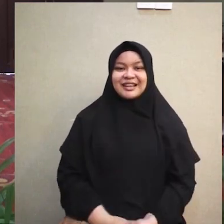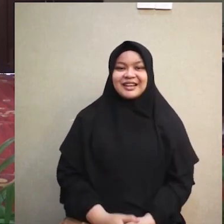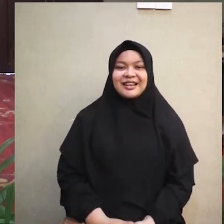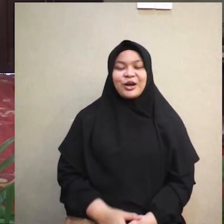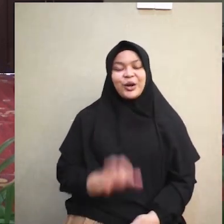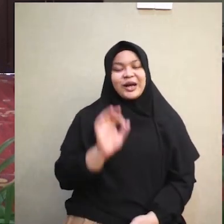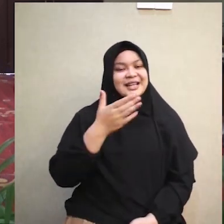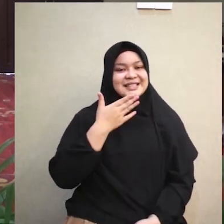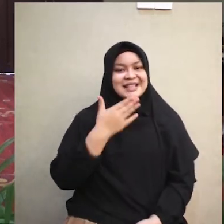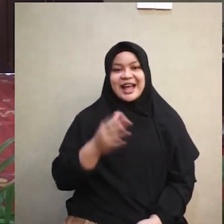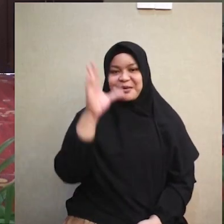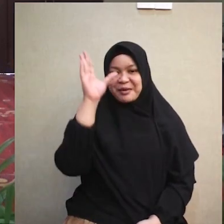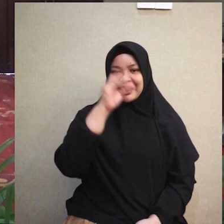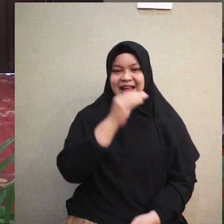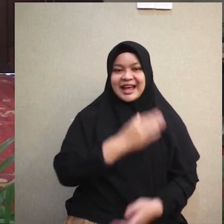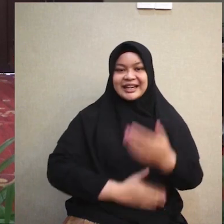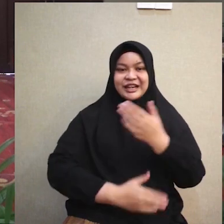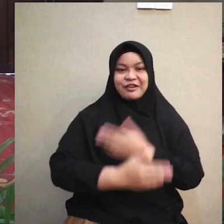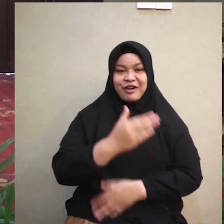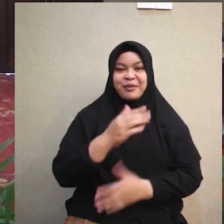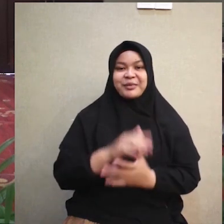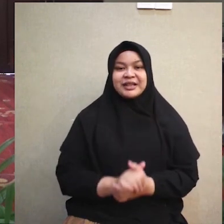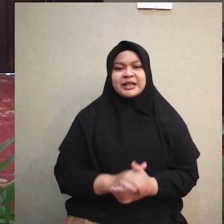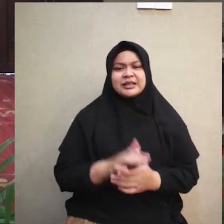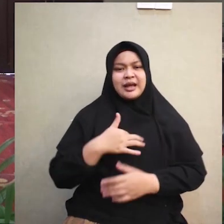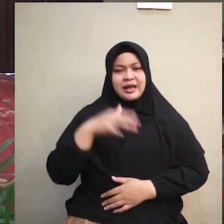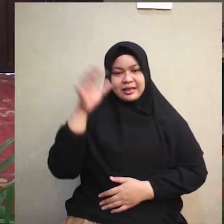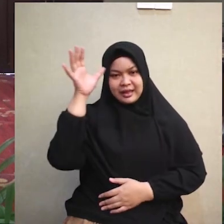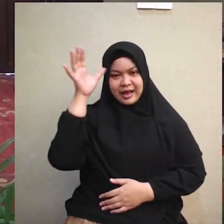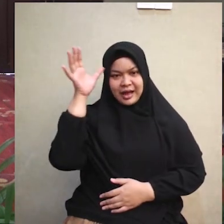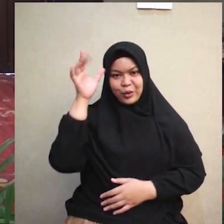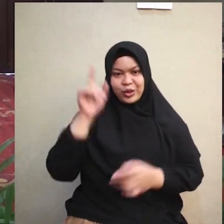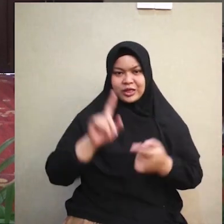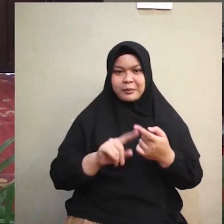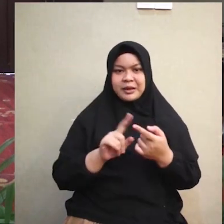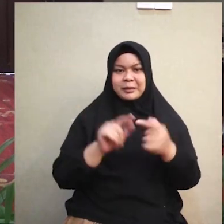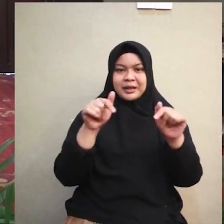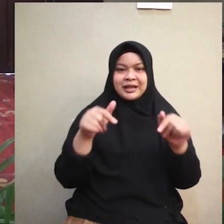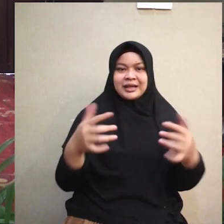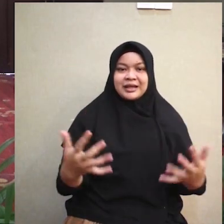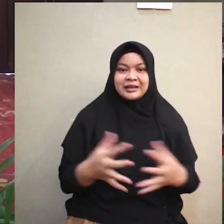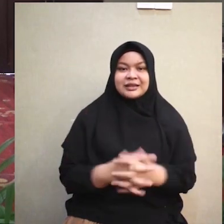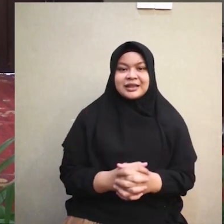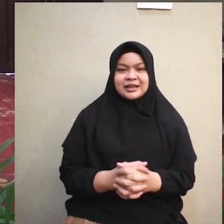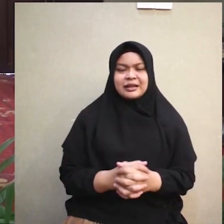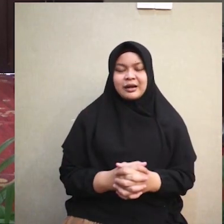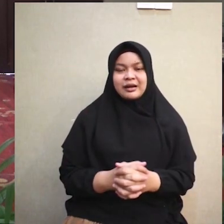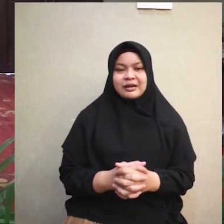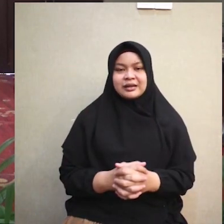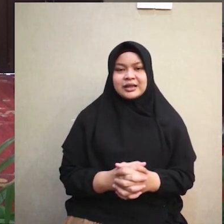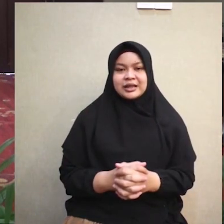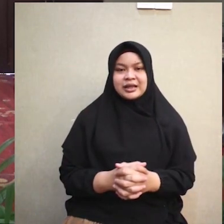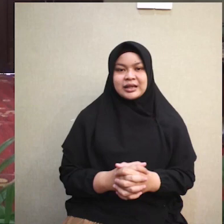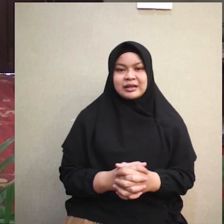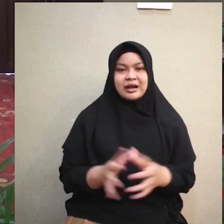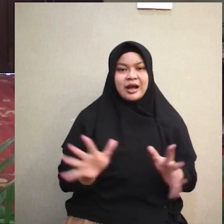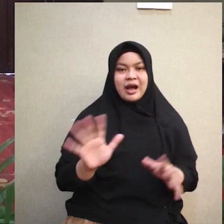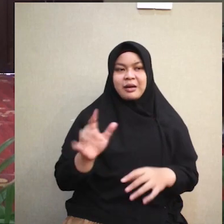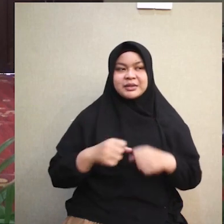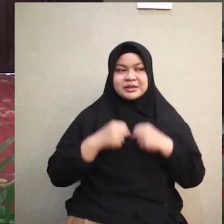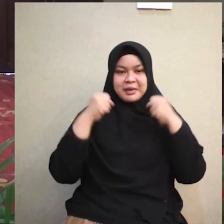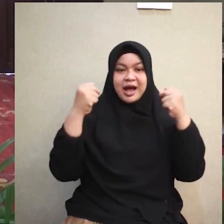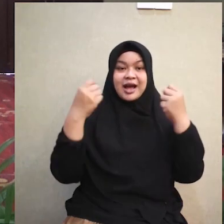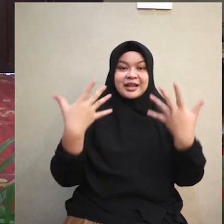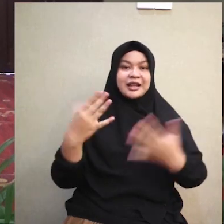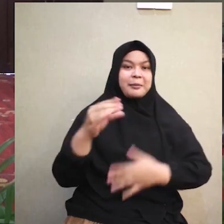Selamat hari difabel yang pasti saya nggak tahu nih teman-teman ini lagi pada nggak nggak bersemangat karena